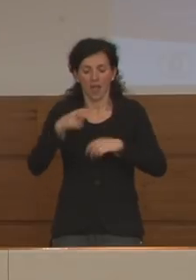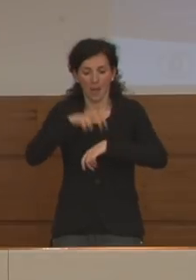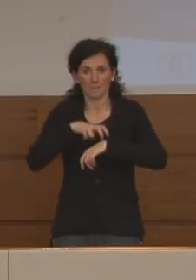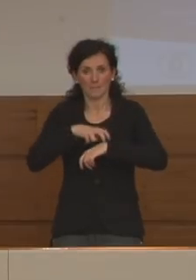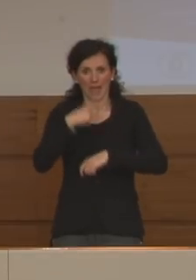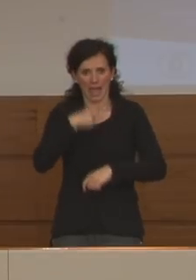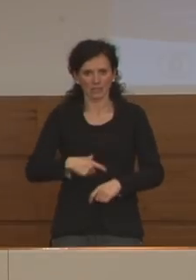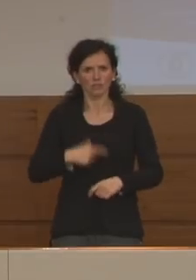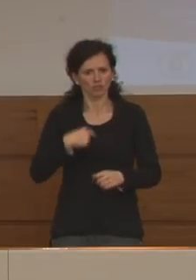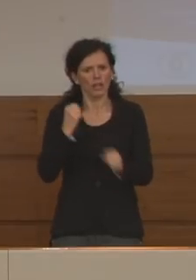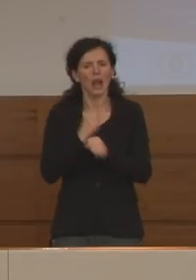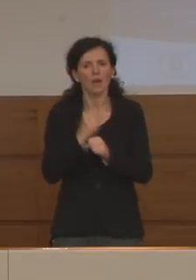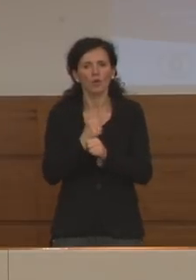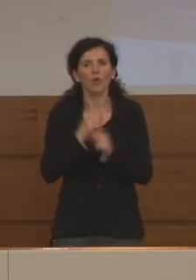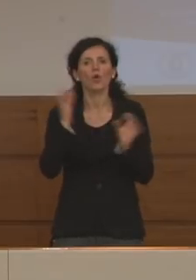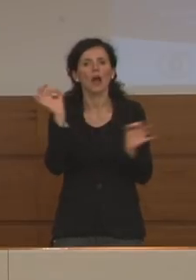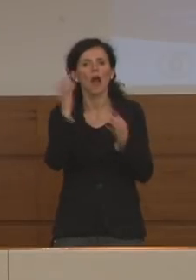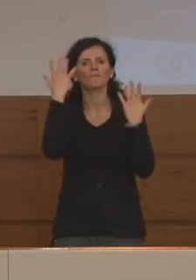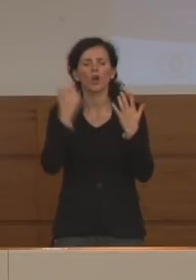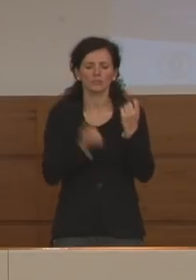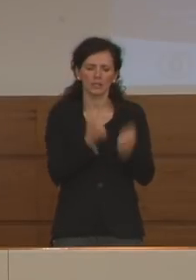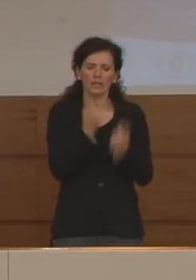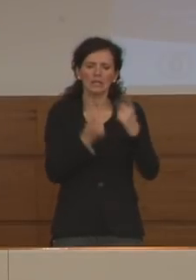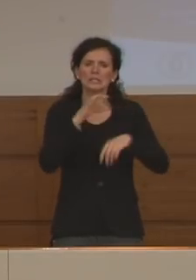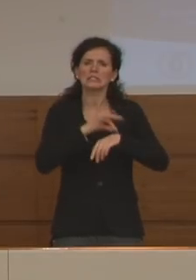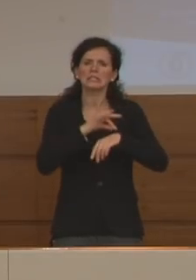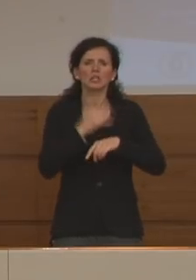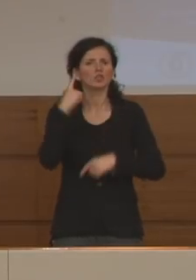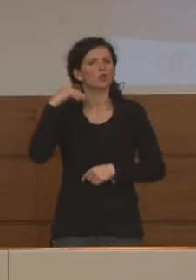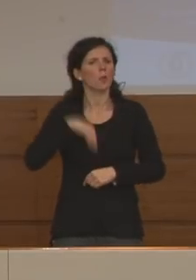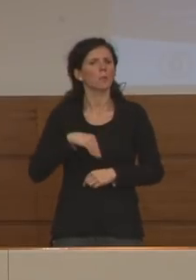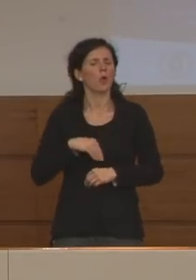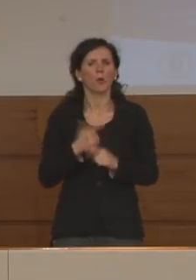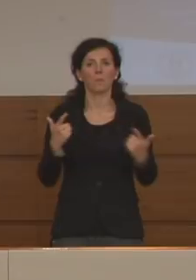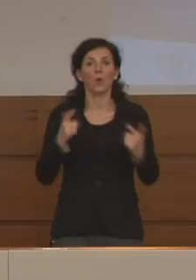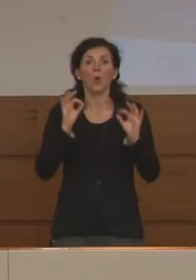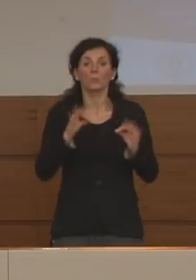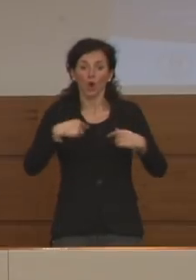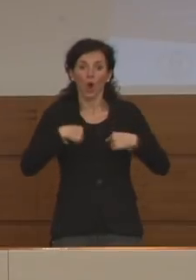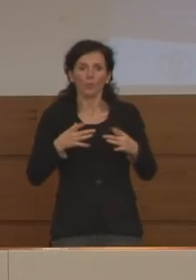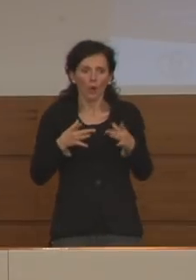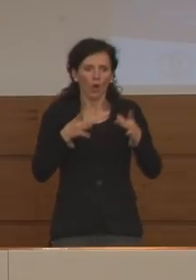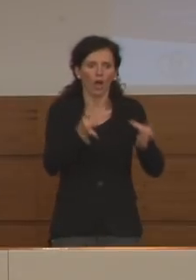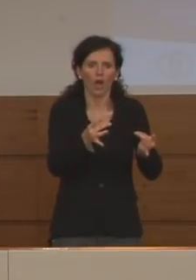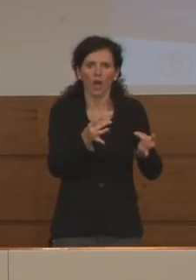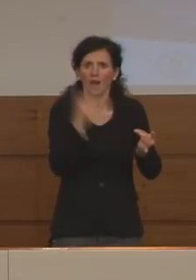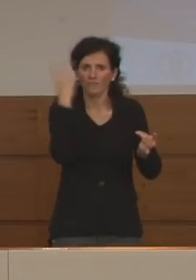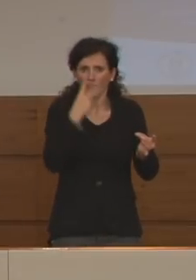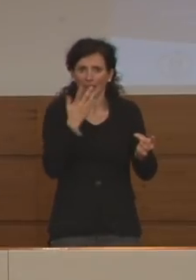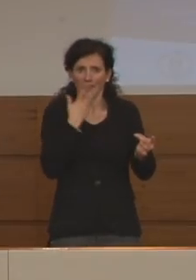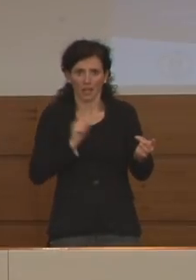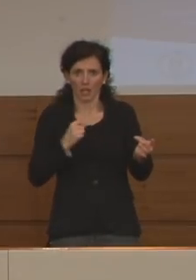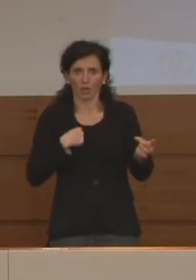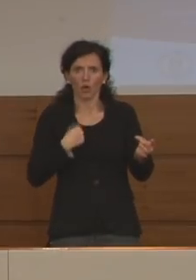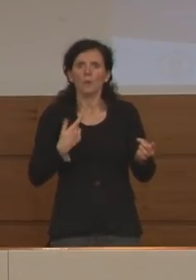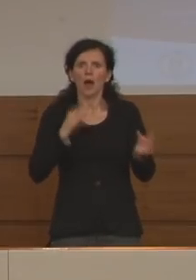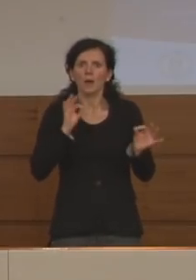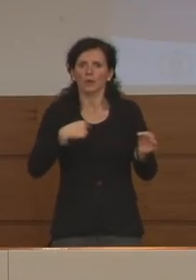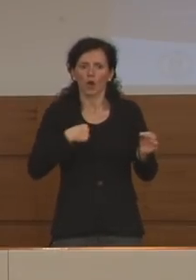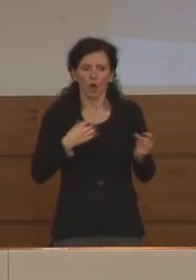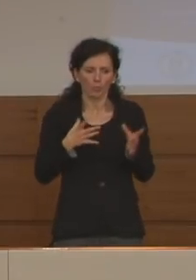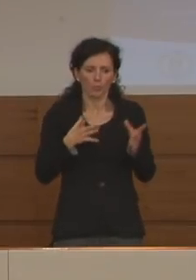asintomaticità non lo sanno e sono i primi untori non volendo quindi questo è